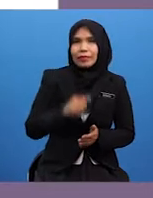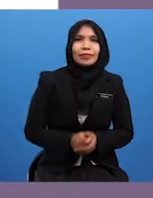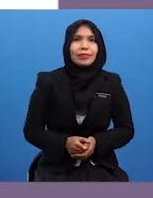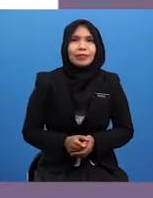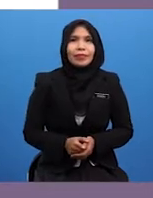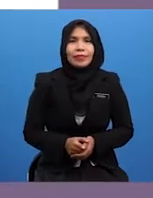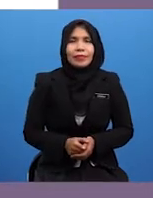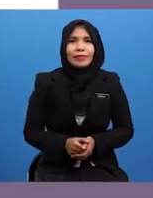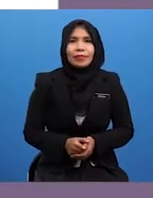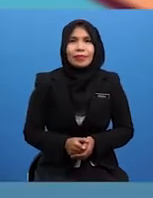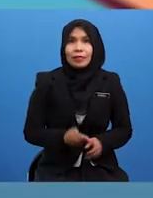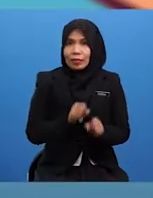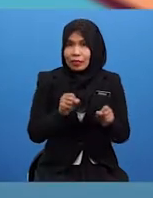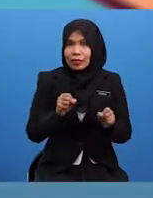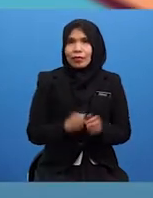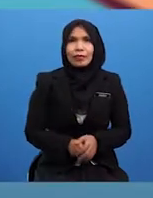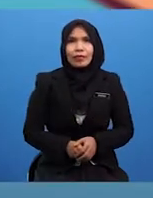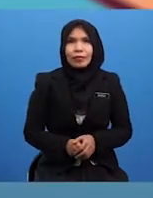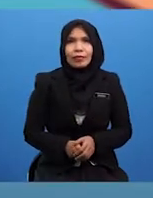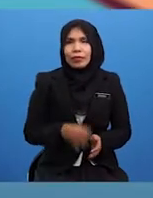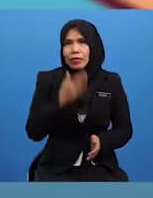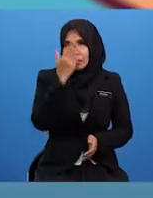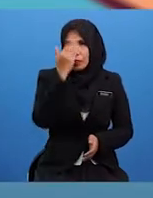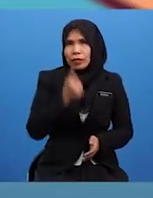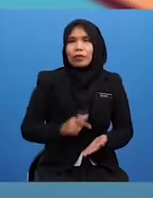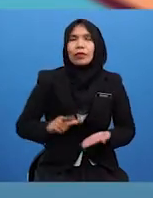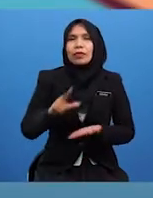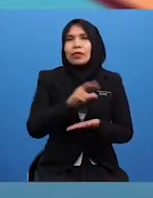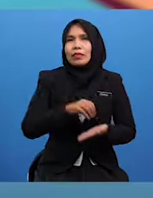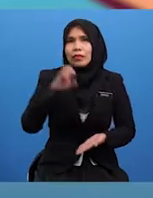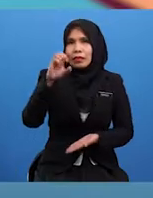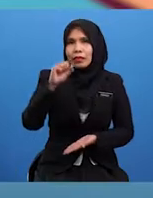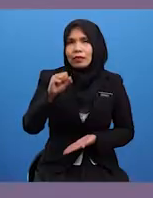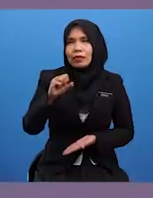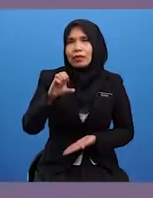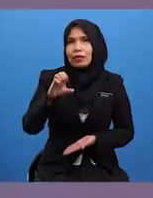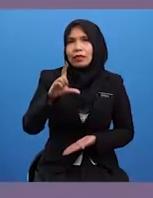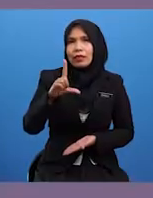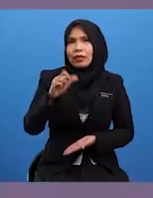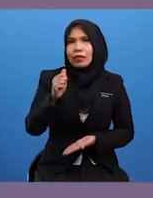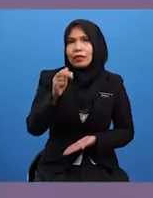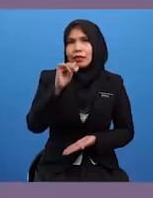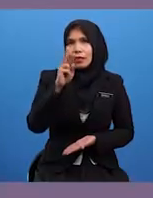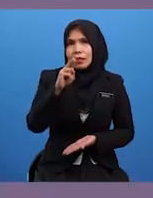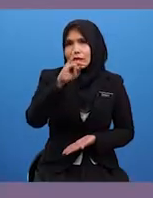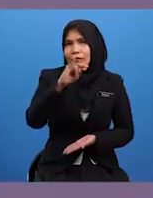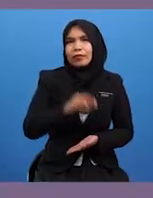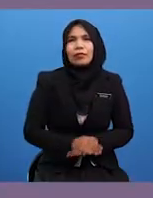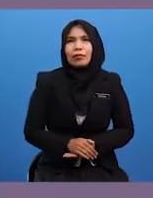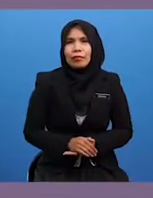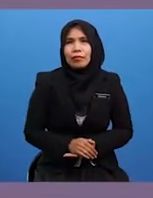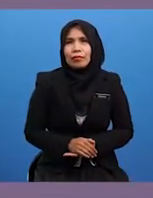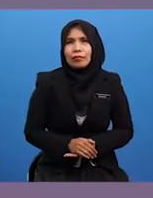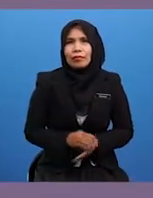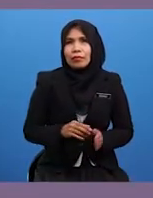bersedia? Dengarkan! Mengapa litar selari menghasilkan kecerahan mentol yang lebih